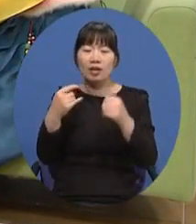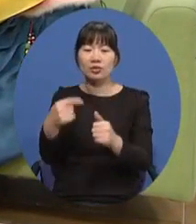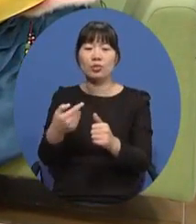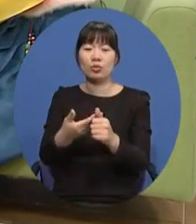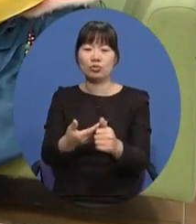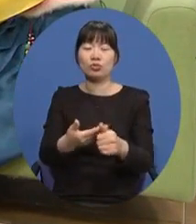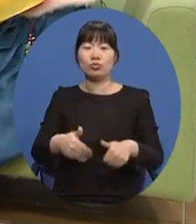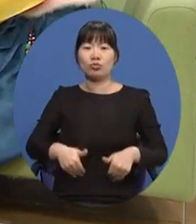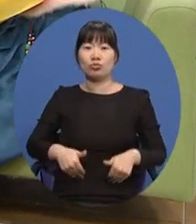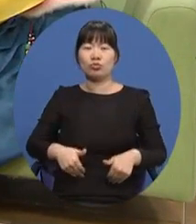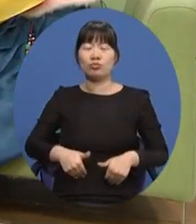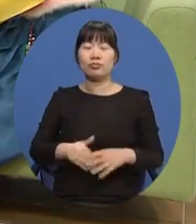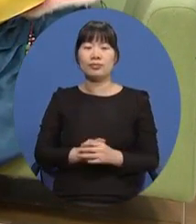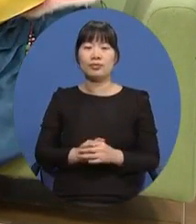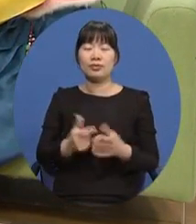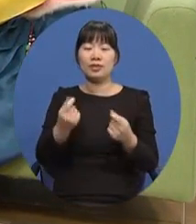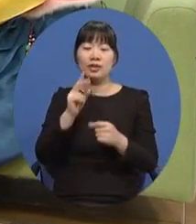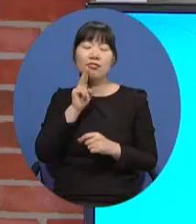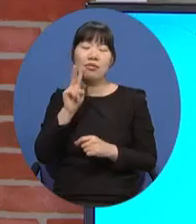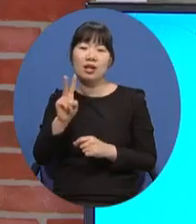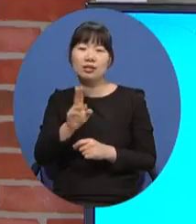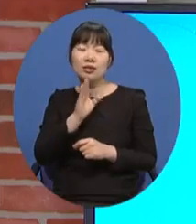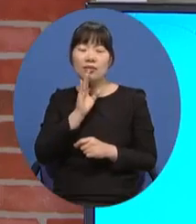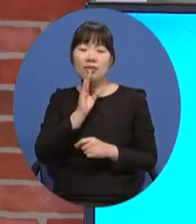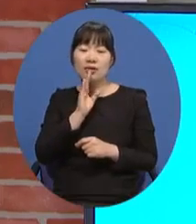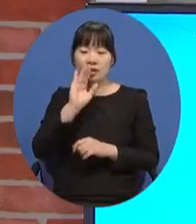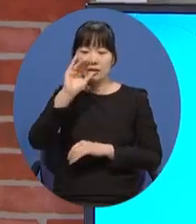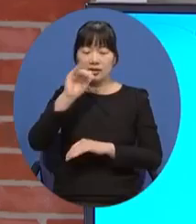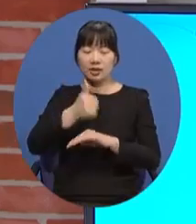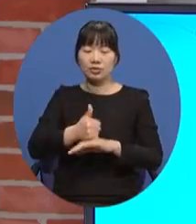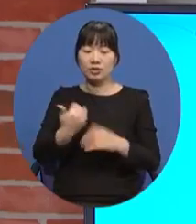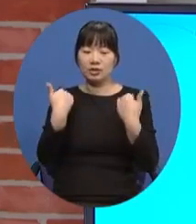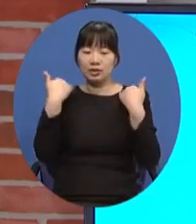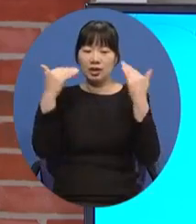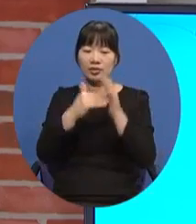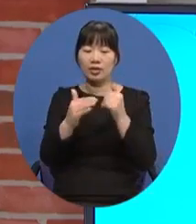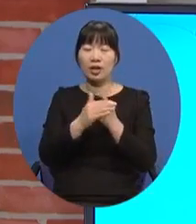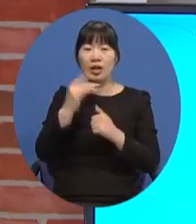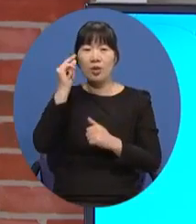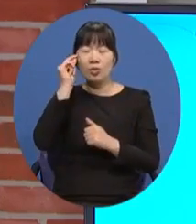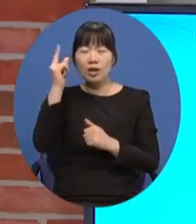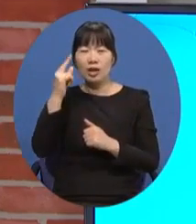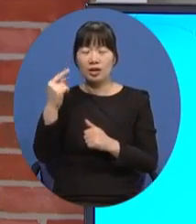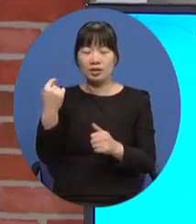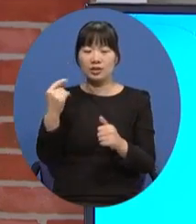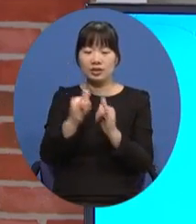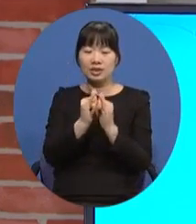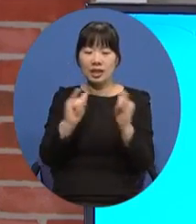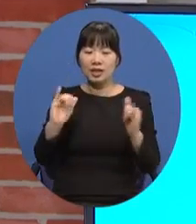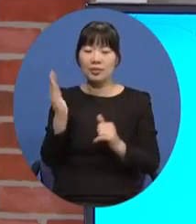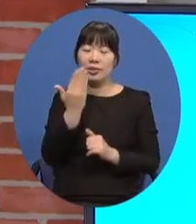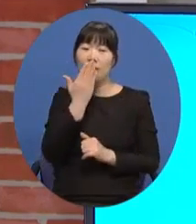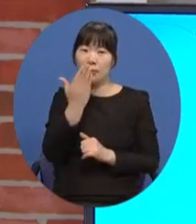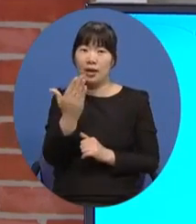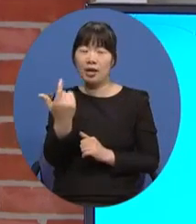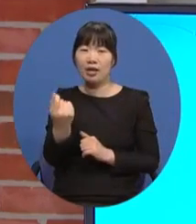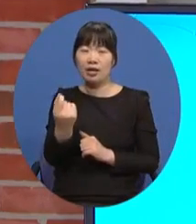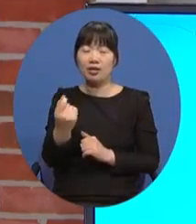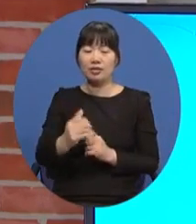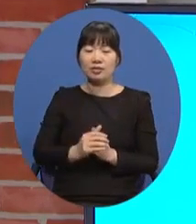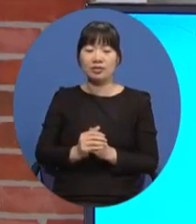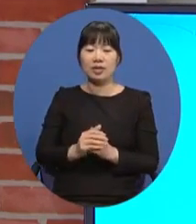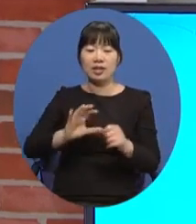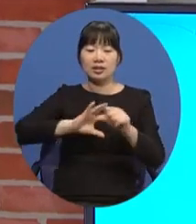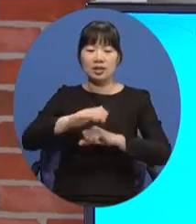교육을 시켜야 됩니다. 그래야지 정말 이 아이가 나중에 자라서 정말 훌륭한 사람으로 될 수 있고 여러분